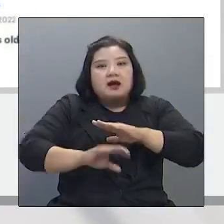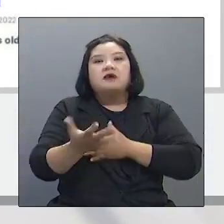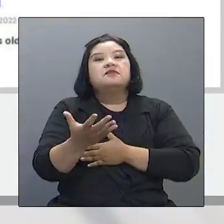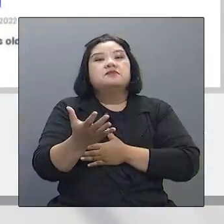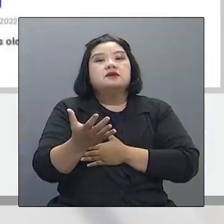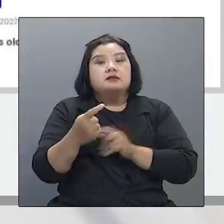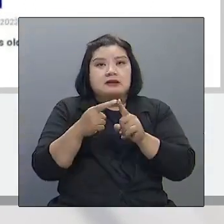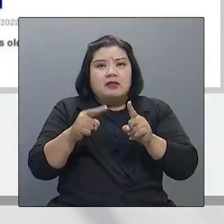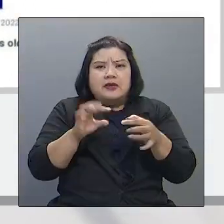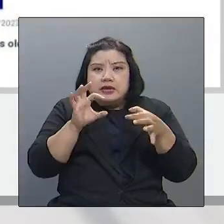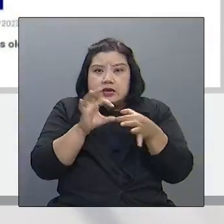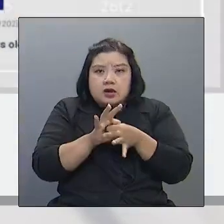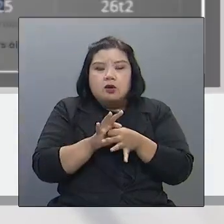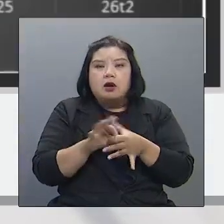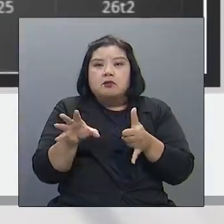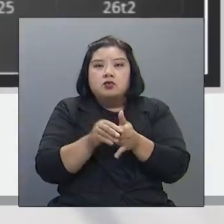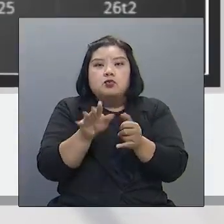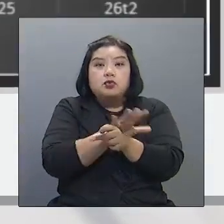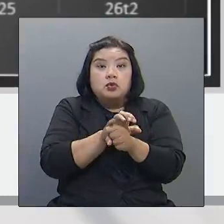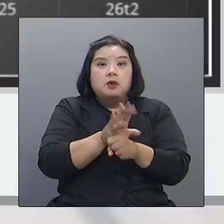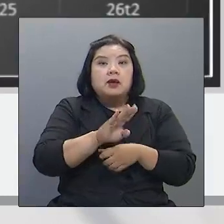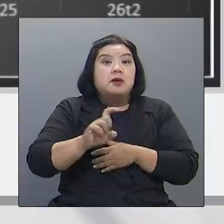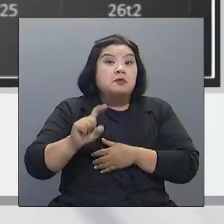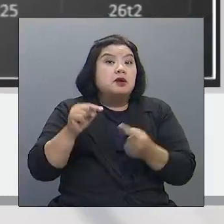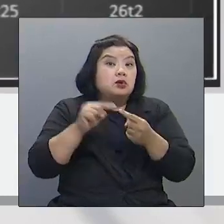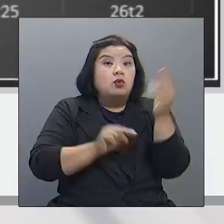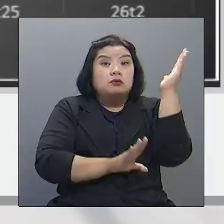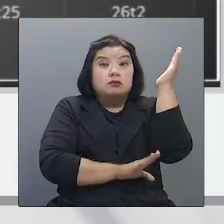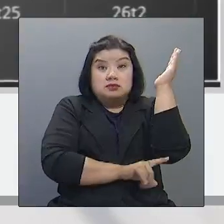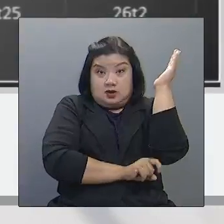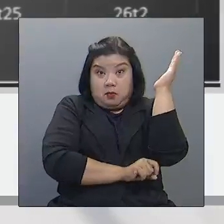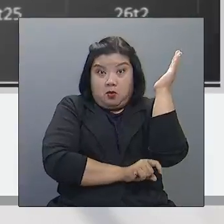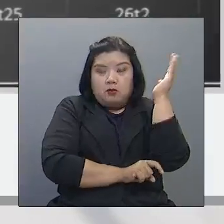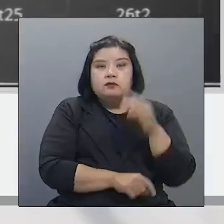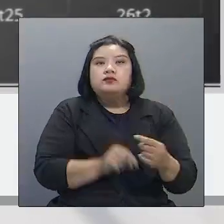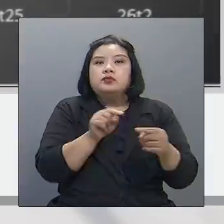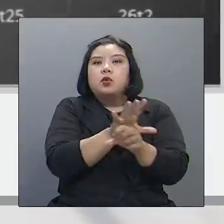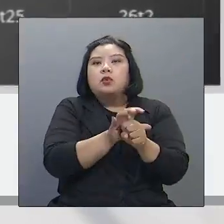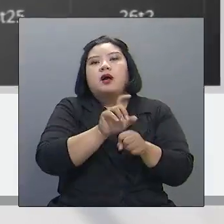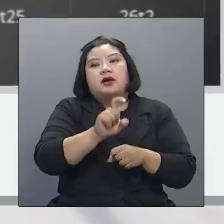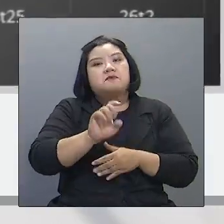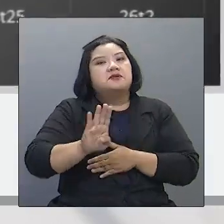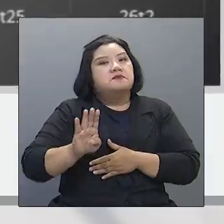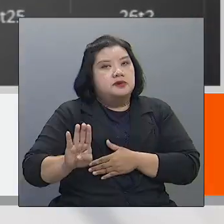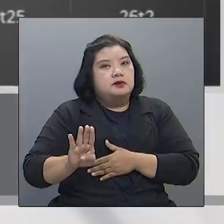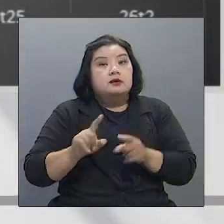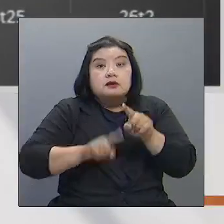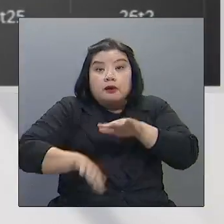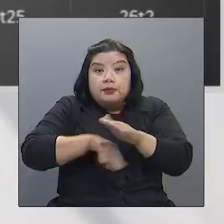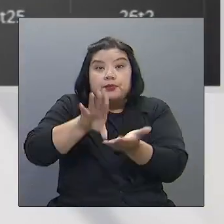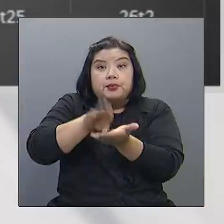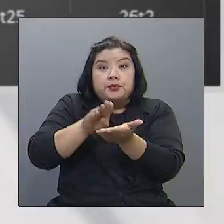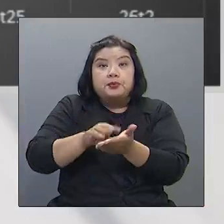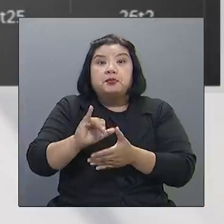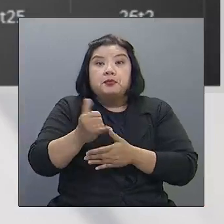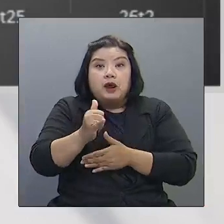แต่สิ่งที่เป็นตัวแปรสำคัญของการระบาดในสิงคโปร์ก็คือ XBB เนี่ยแหละค่ะและยังมีหลักฐานที่น่าสนใจว่า XBB อาจจะท